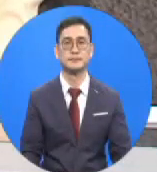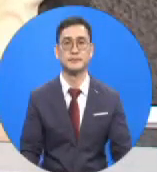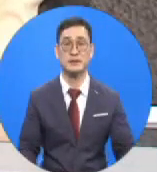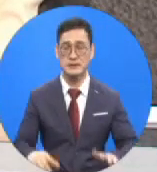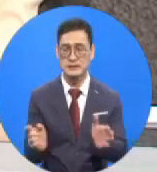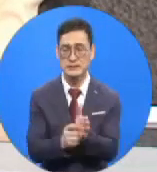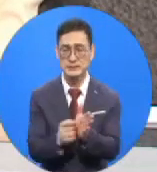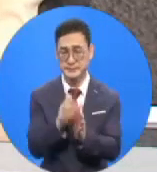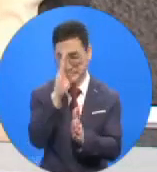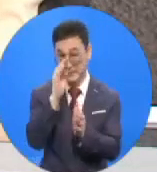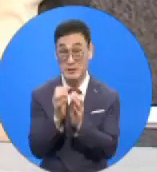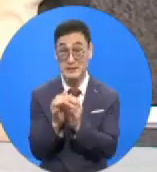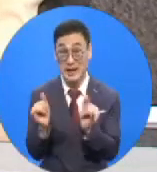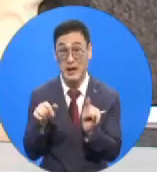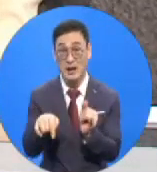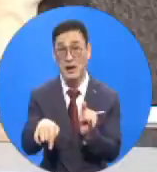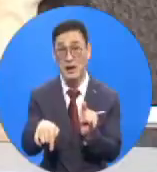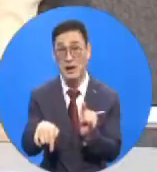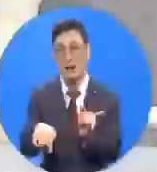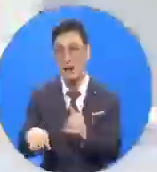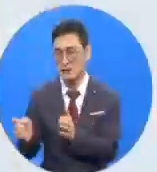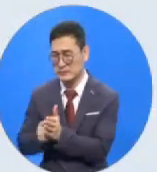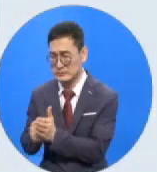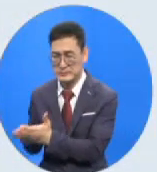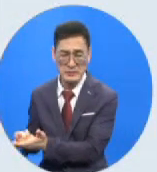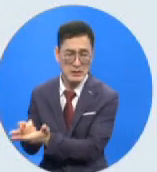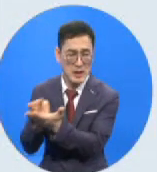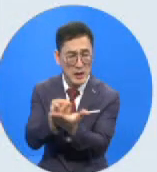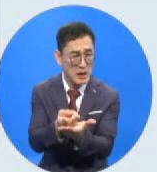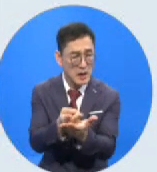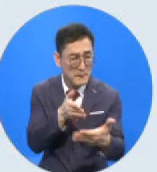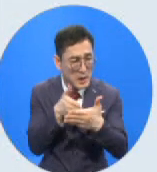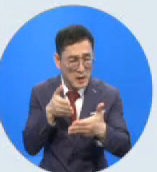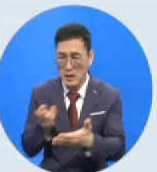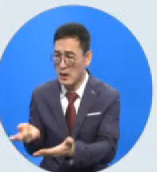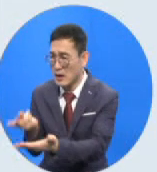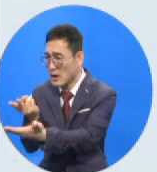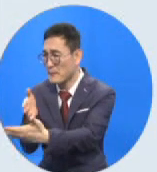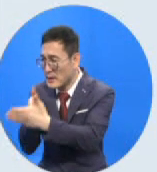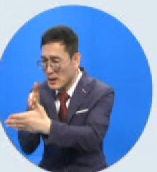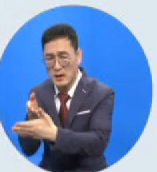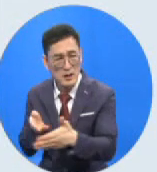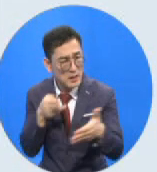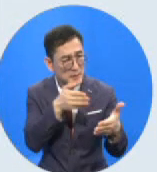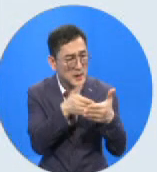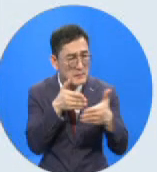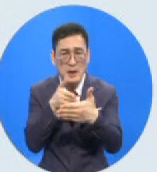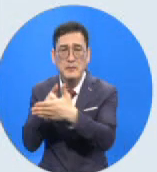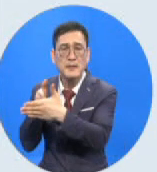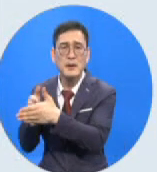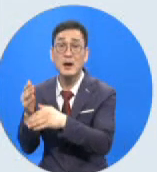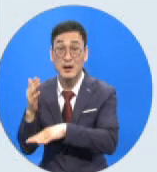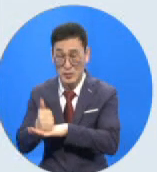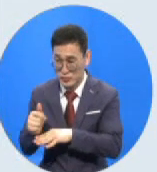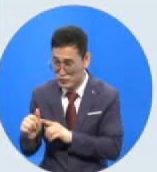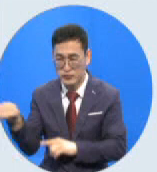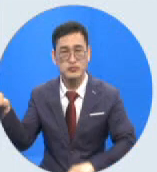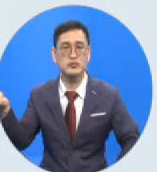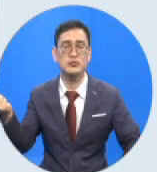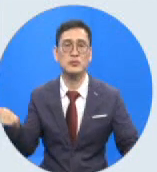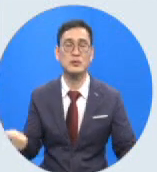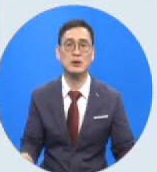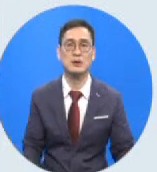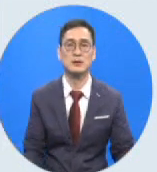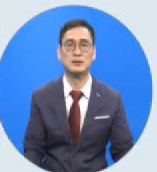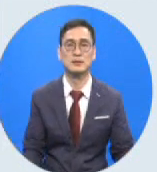판자가 제때 치료를 받지 못해서 병원을 찾아 에다가 숨지는 그런 일들이 발생하고 있습니다 한번 보시는